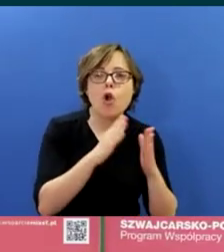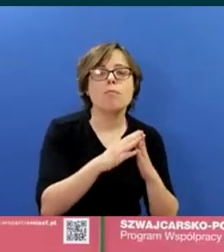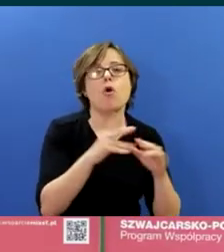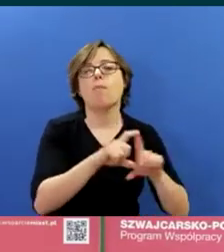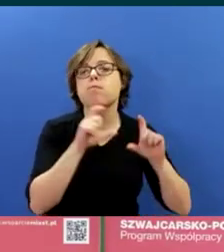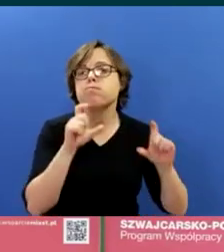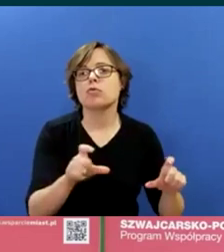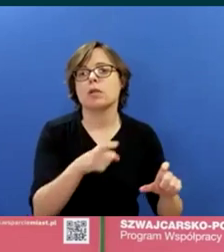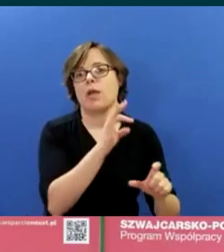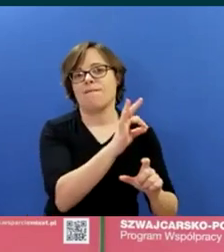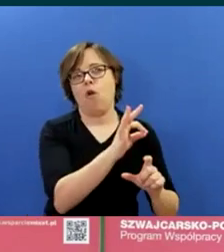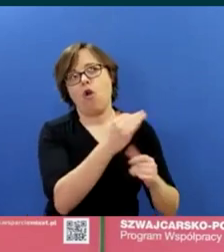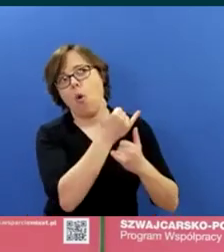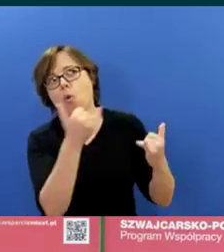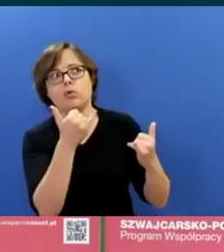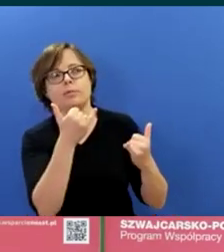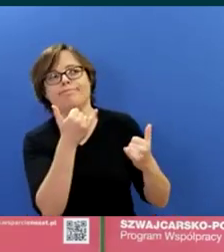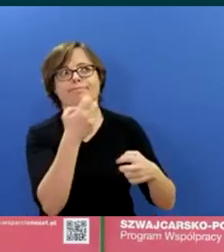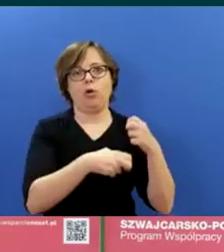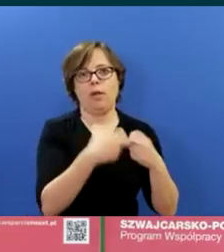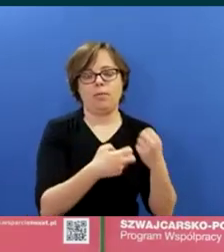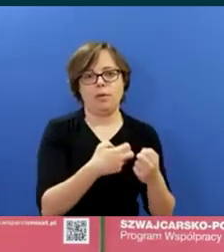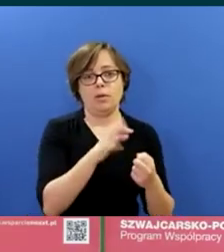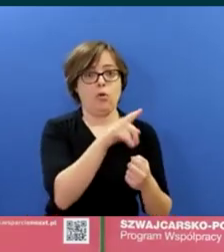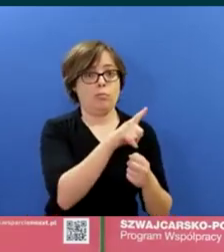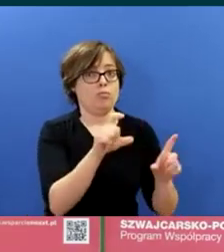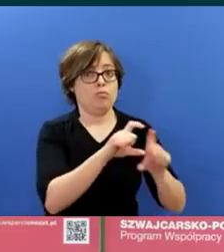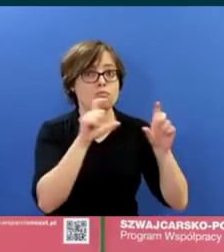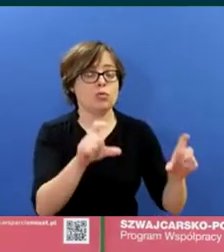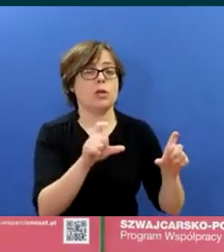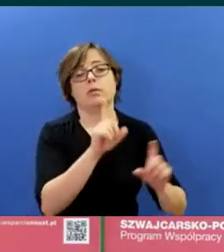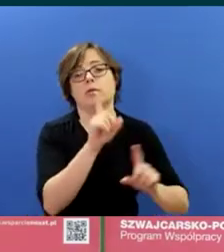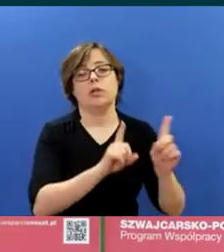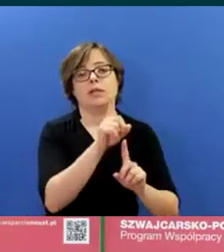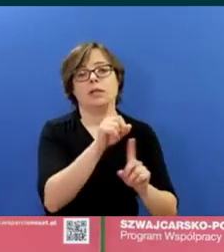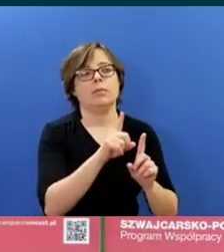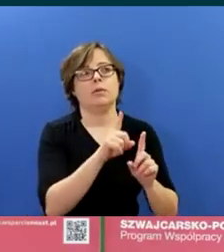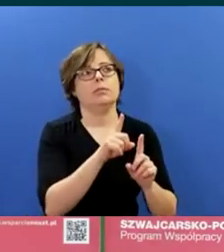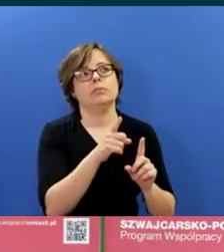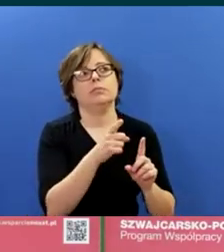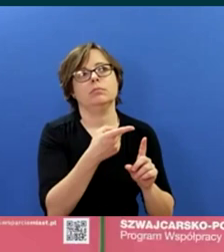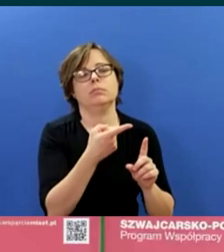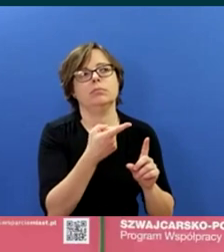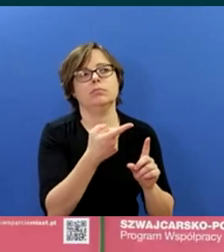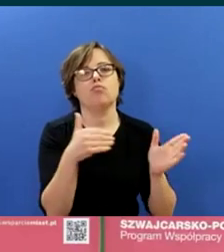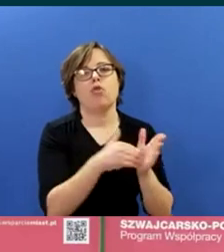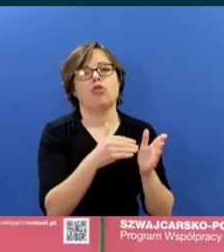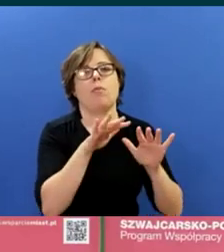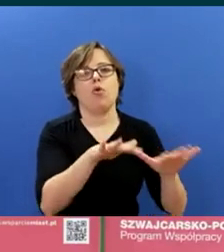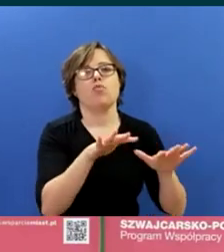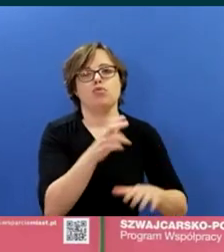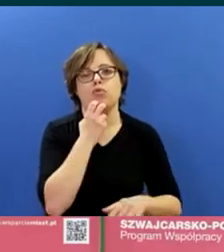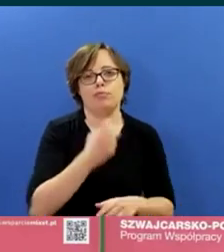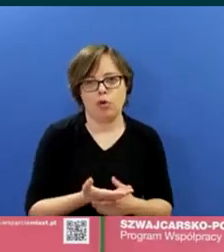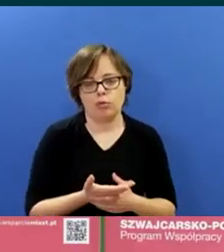faced by the inhabitants of houses, czy apartments mają wysoki that właśnie ten have a high indeks level of konsumpcji